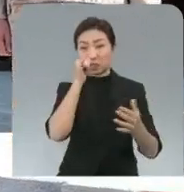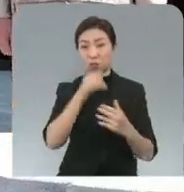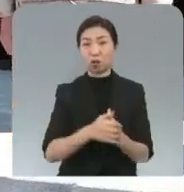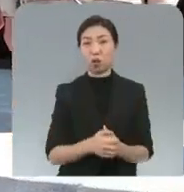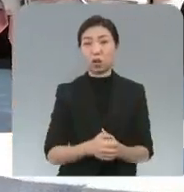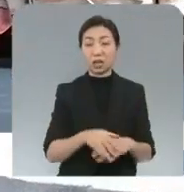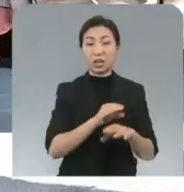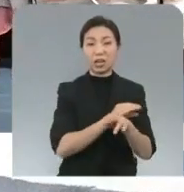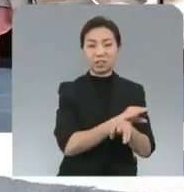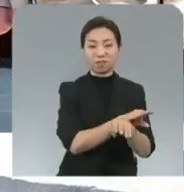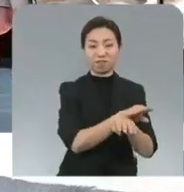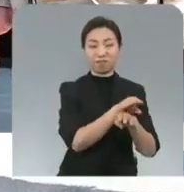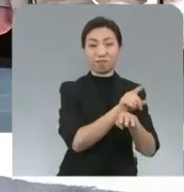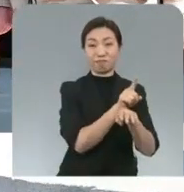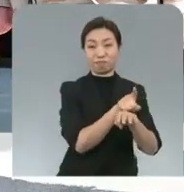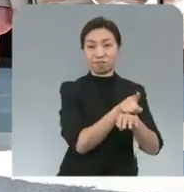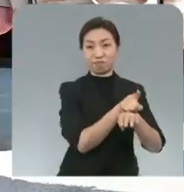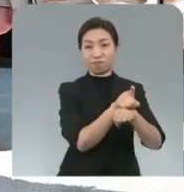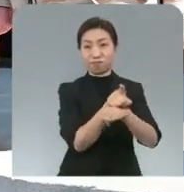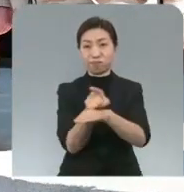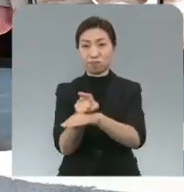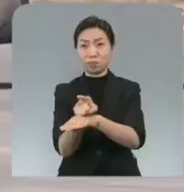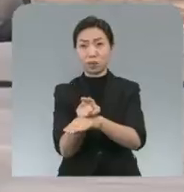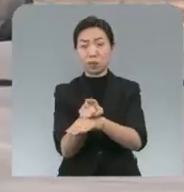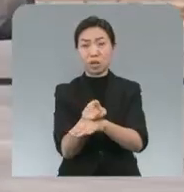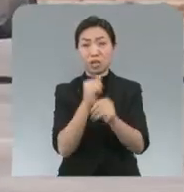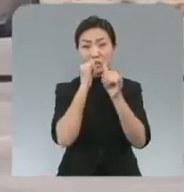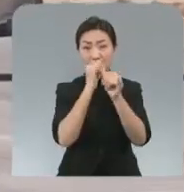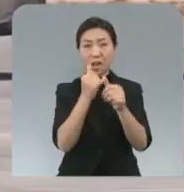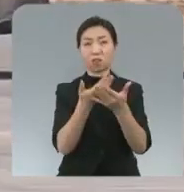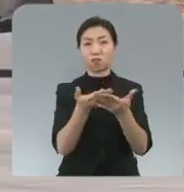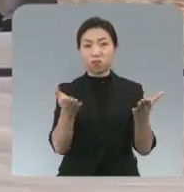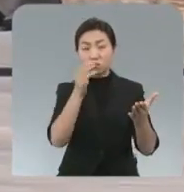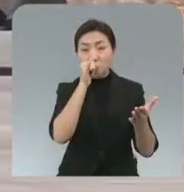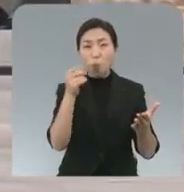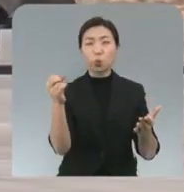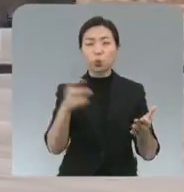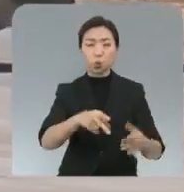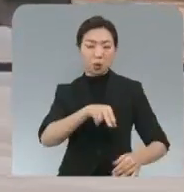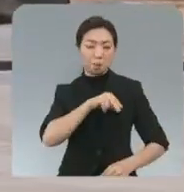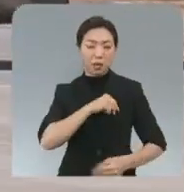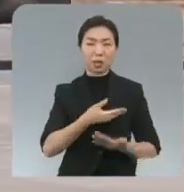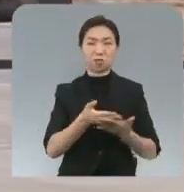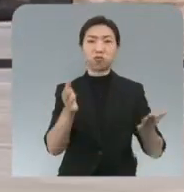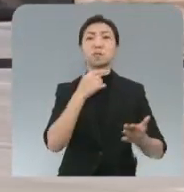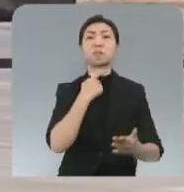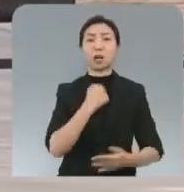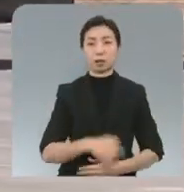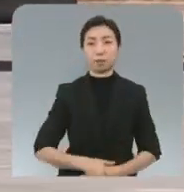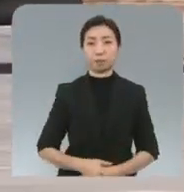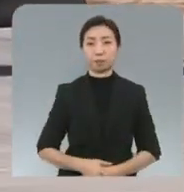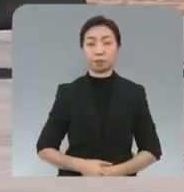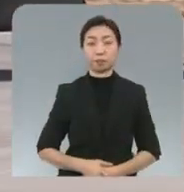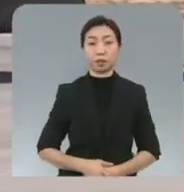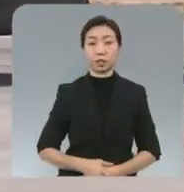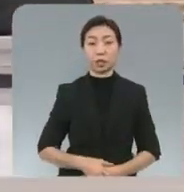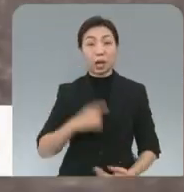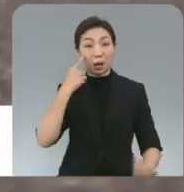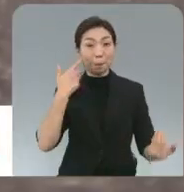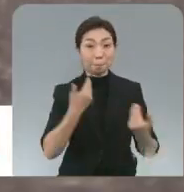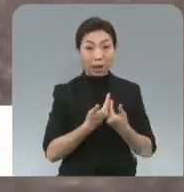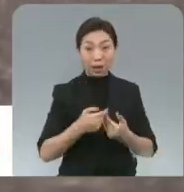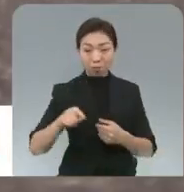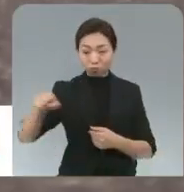一方キム委員長は火星17型の開発と発射の成功に貢献した金正子